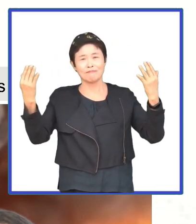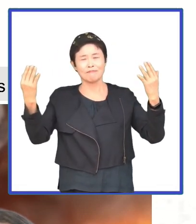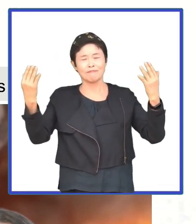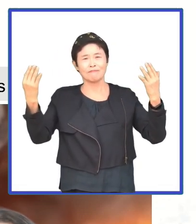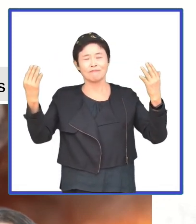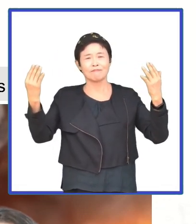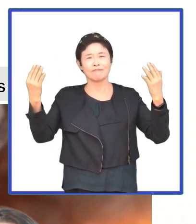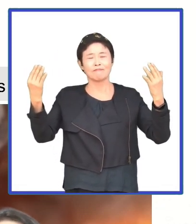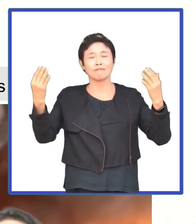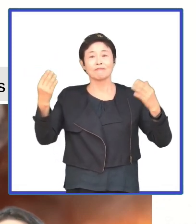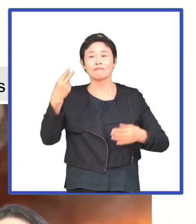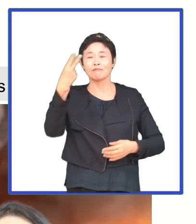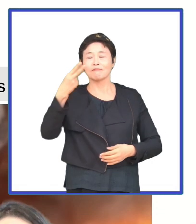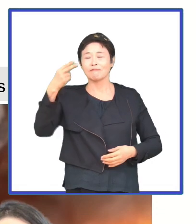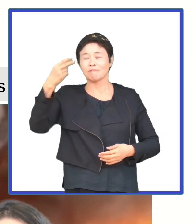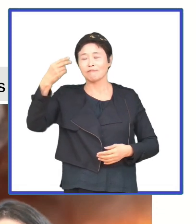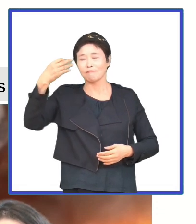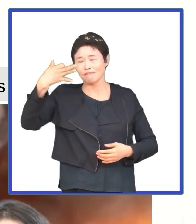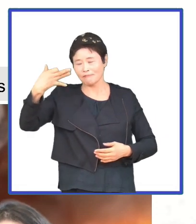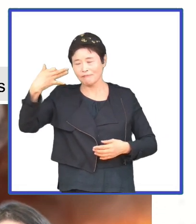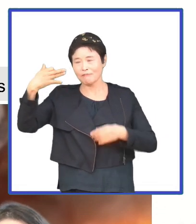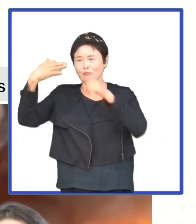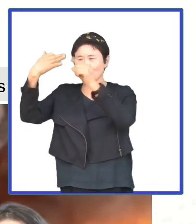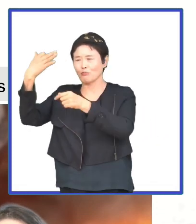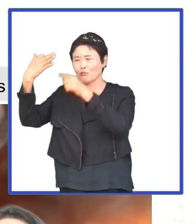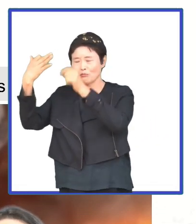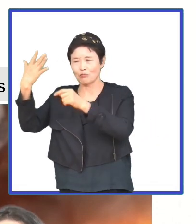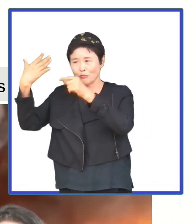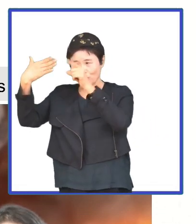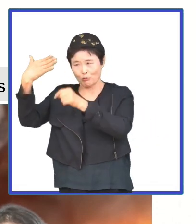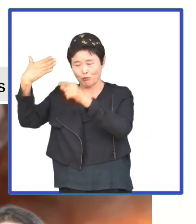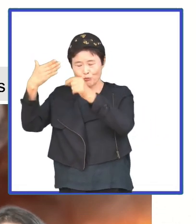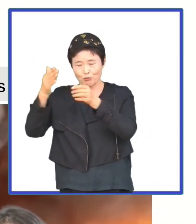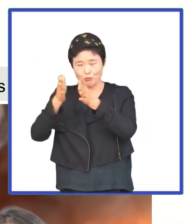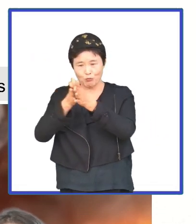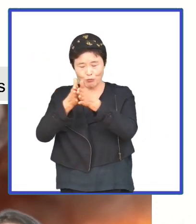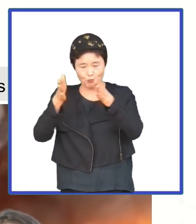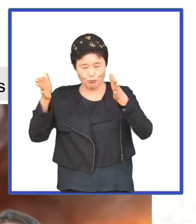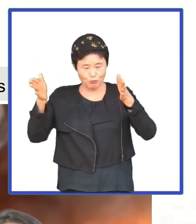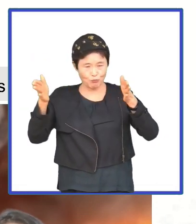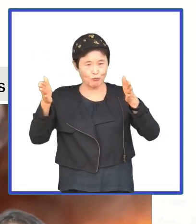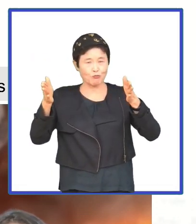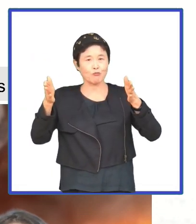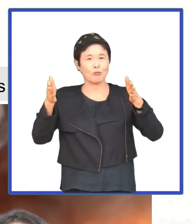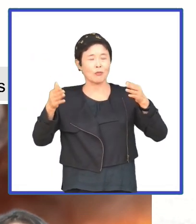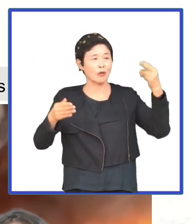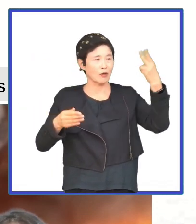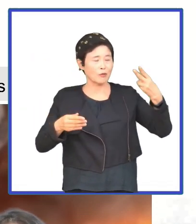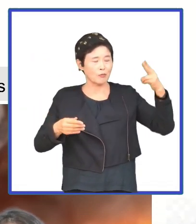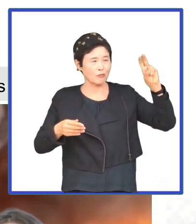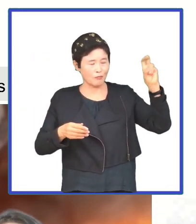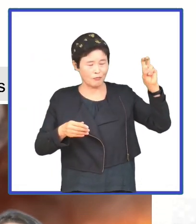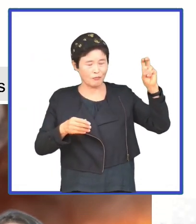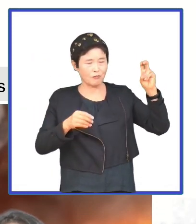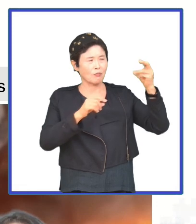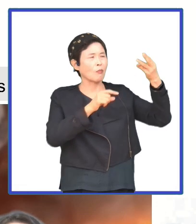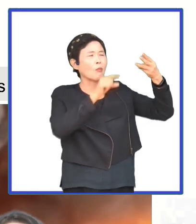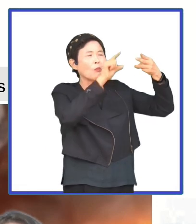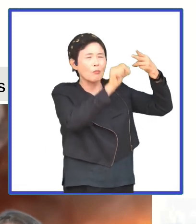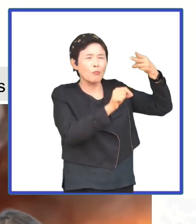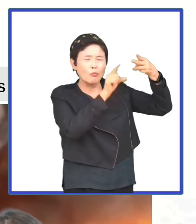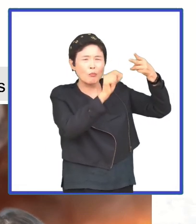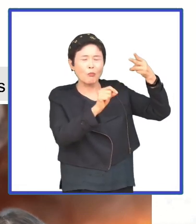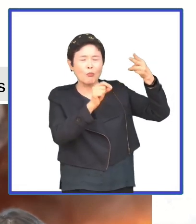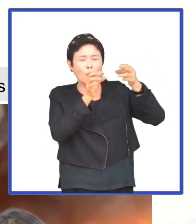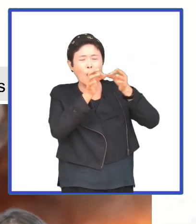2019년 9월 호주 남동부 지방에서 발생한 이 산불은 무려 2020년 2월까지 이어질 만큼 매우